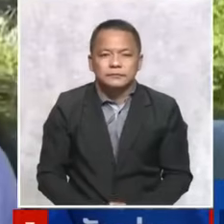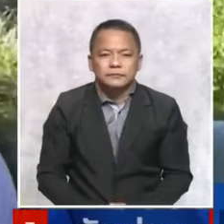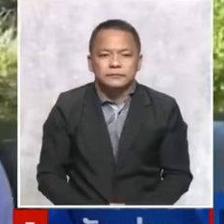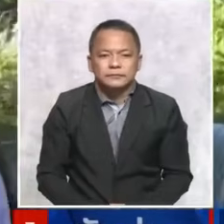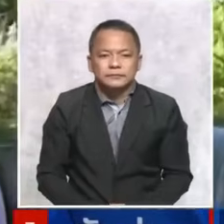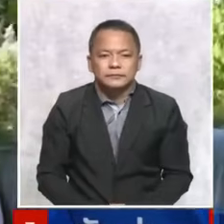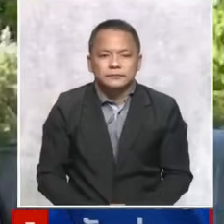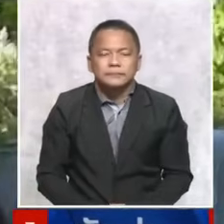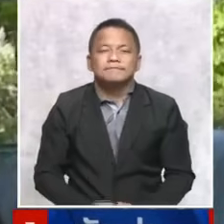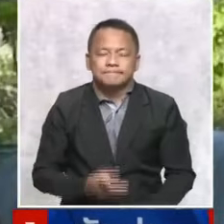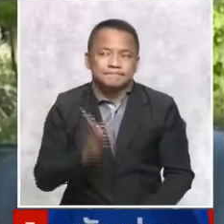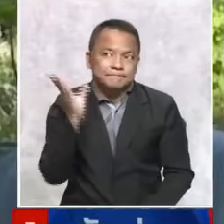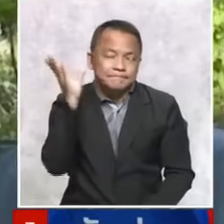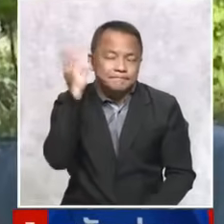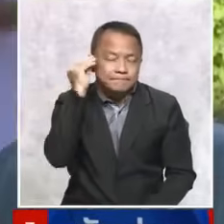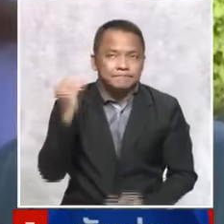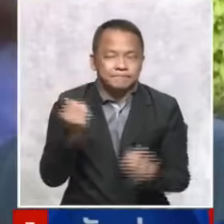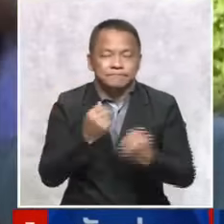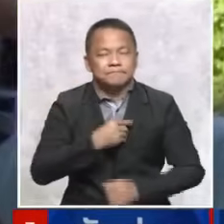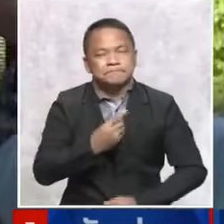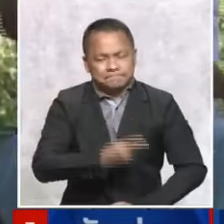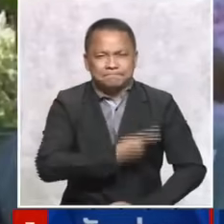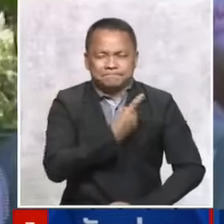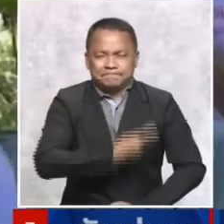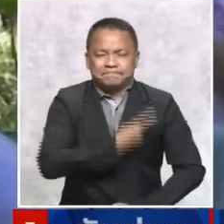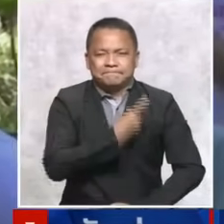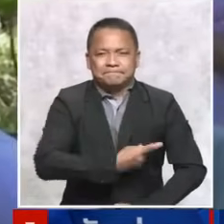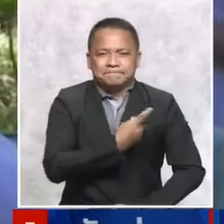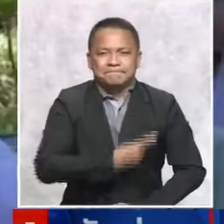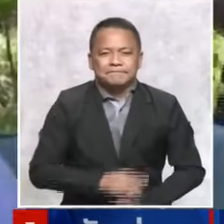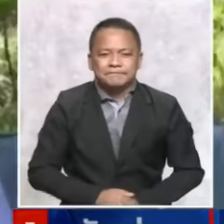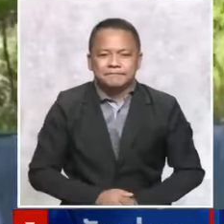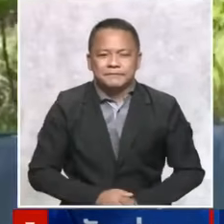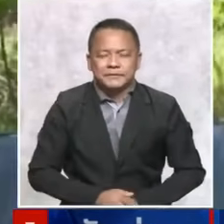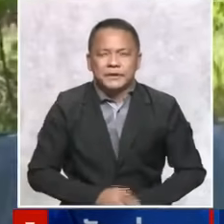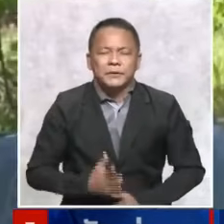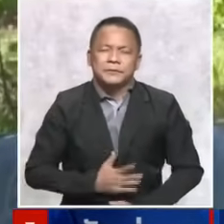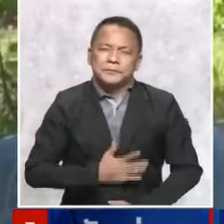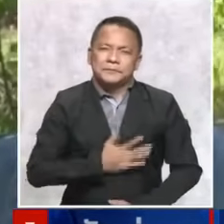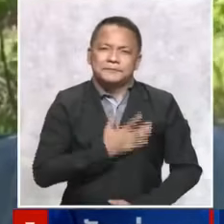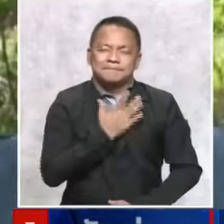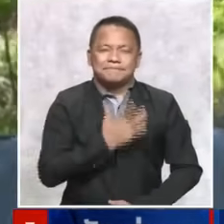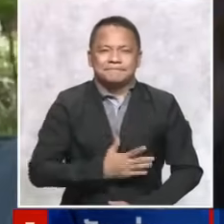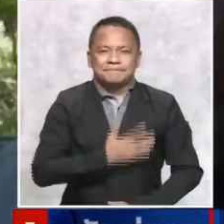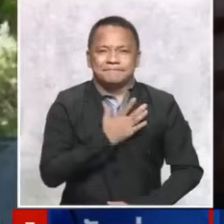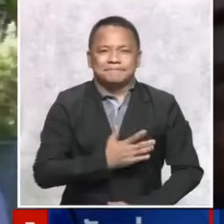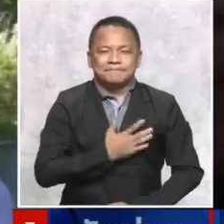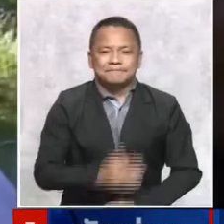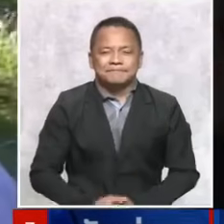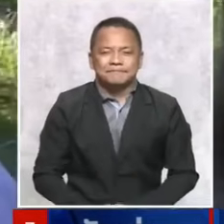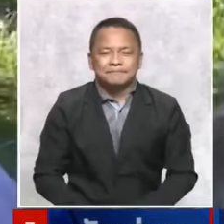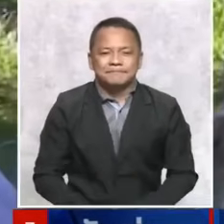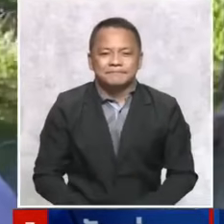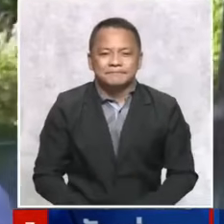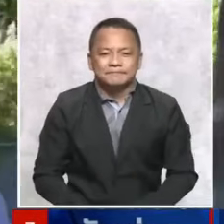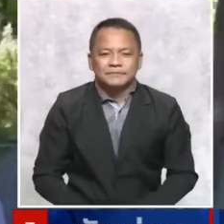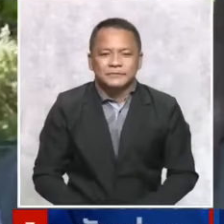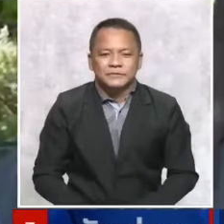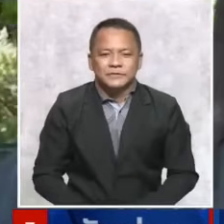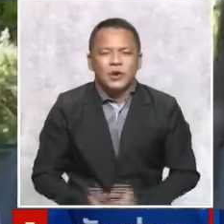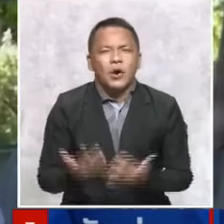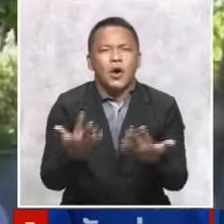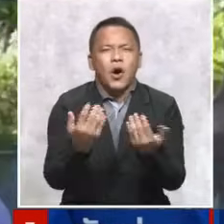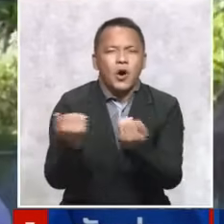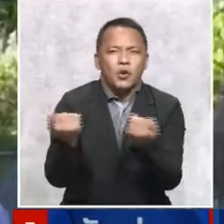ใจแย่งอะไรยิ่งข่าวว่าลูกบอกมาเราดีใจยังภูมิใจยังคักเลยว่าเห็นโตนอนสุดเล่